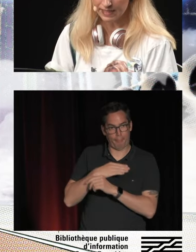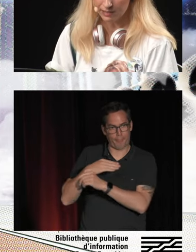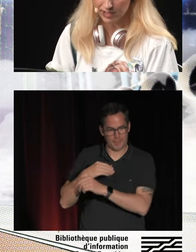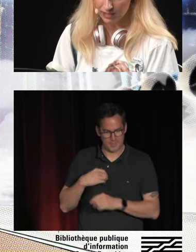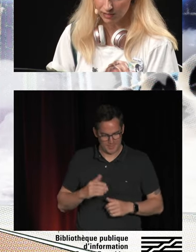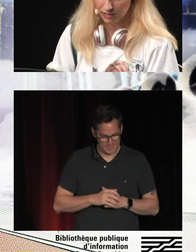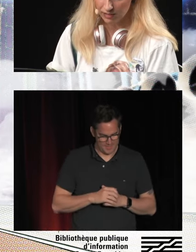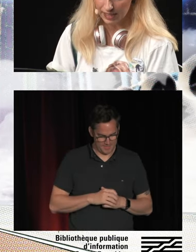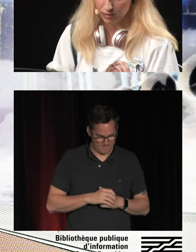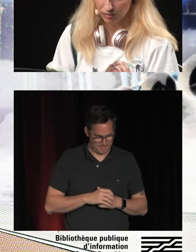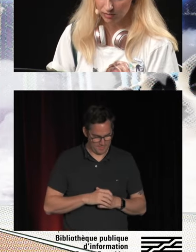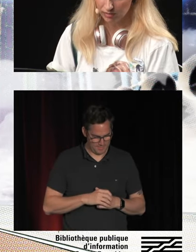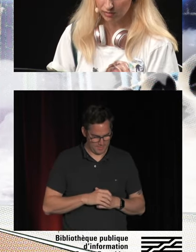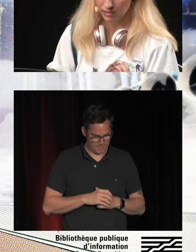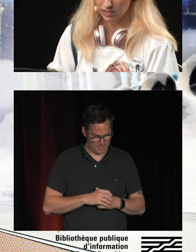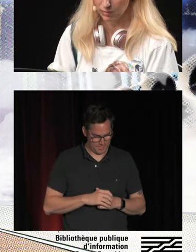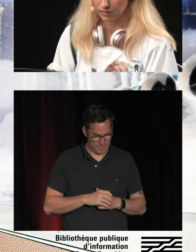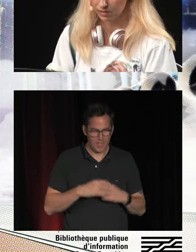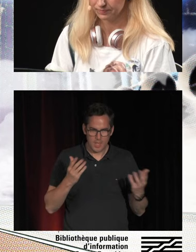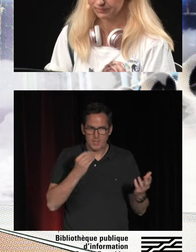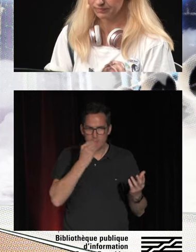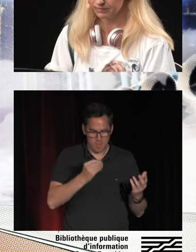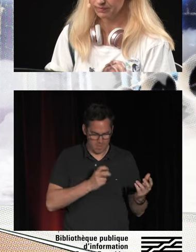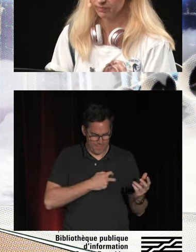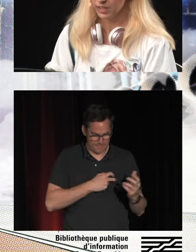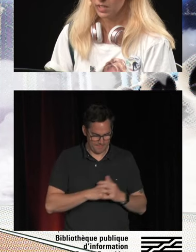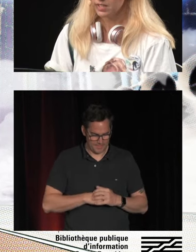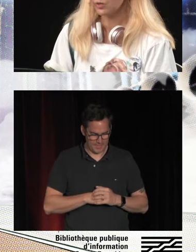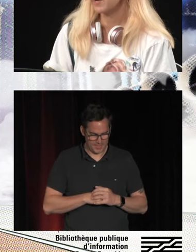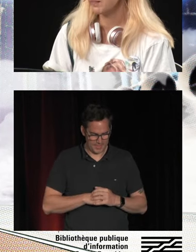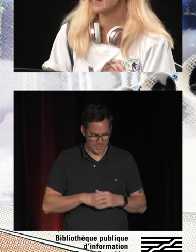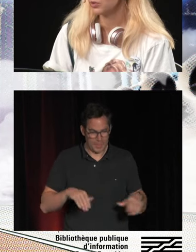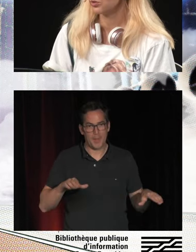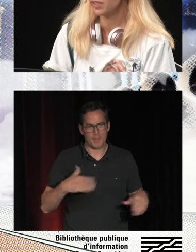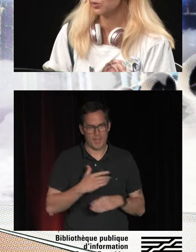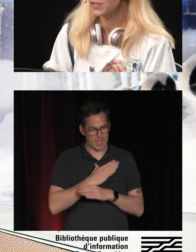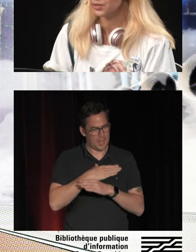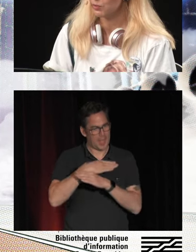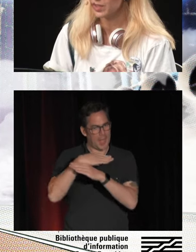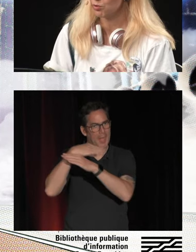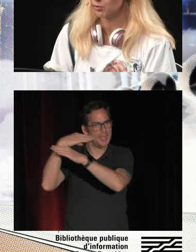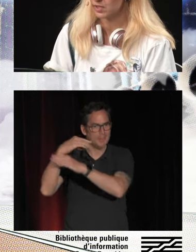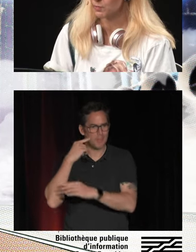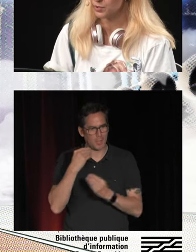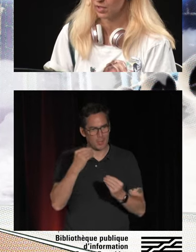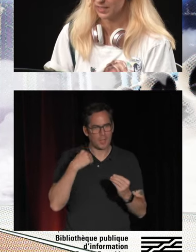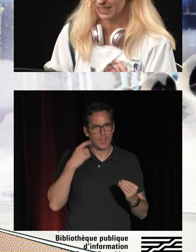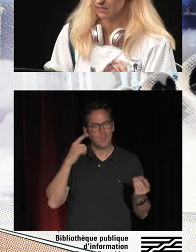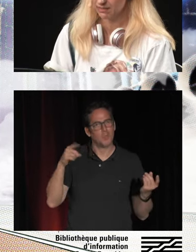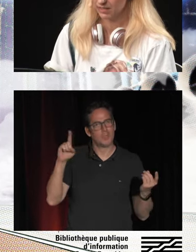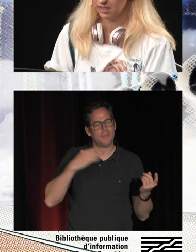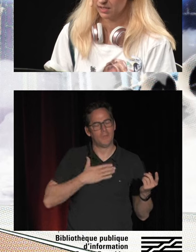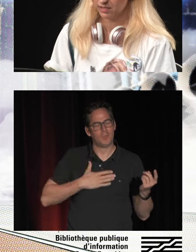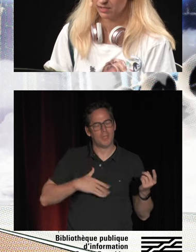Bah mais viens ! Allô ? C'est bon. Ça nous permet de réécouter les musiques du jeu. Je pense, en